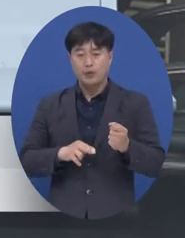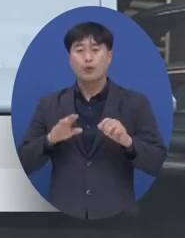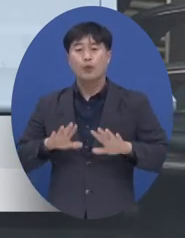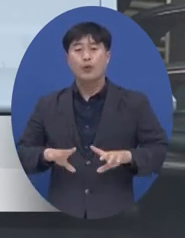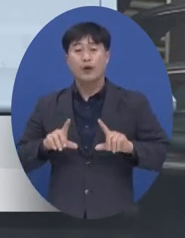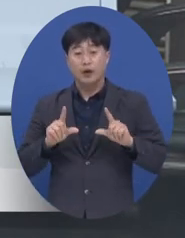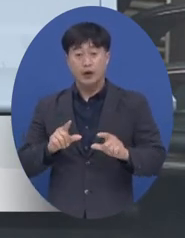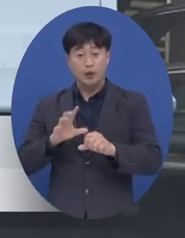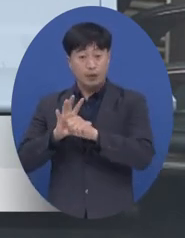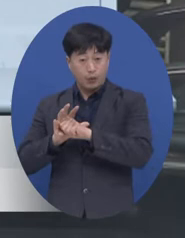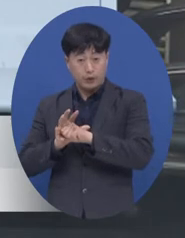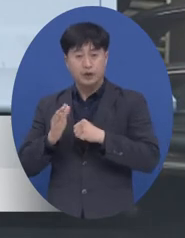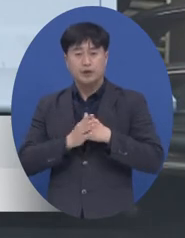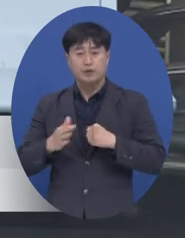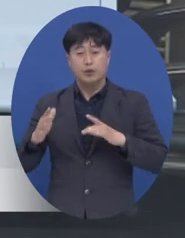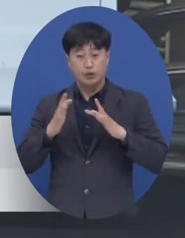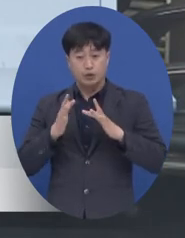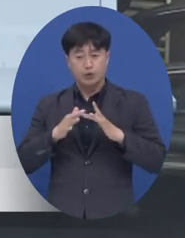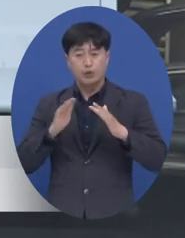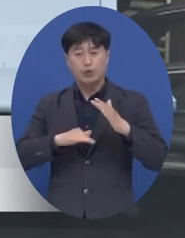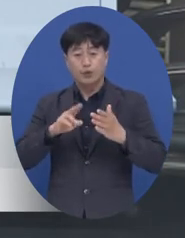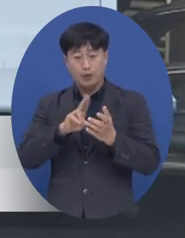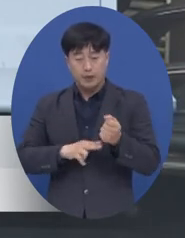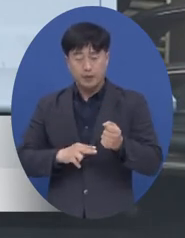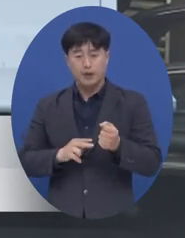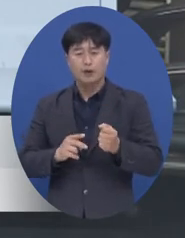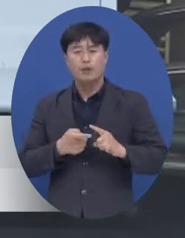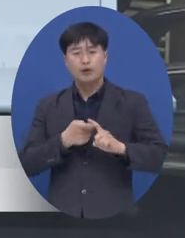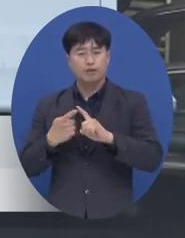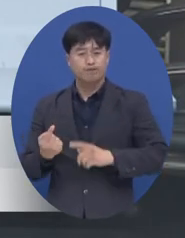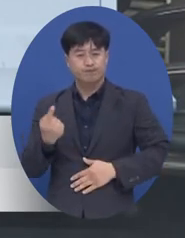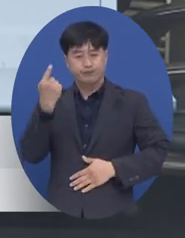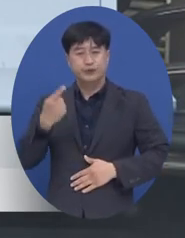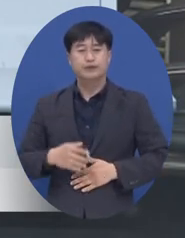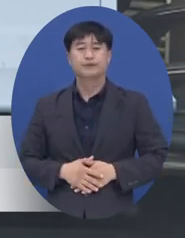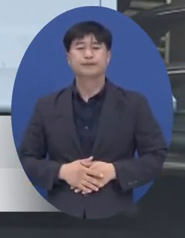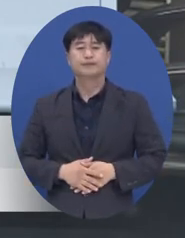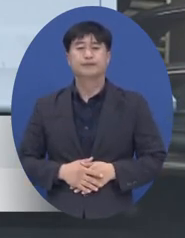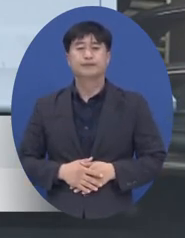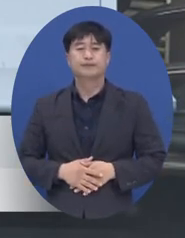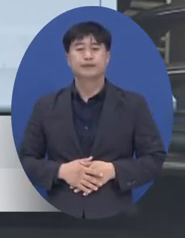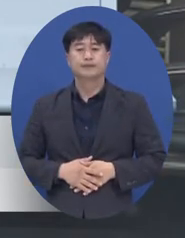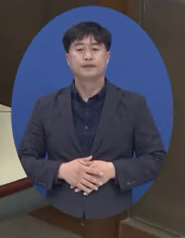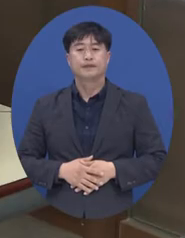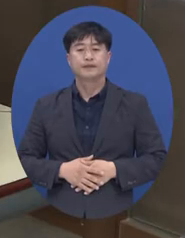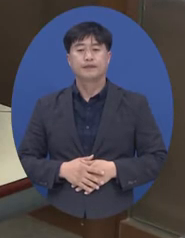온 라인의 통해 구매를 여러 높은 관심이 끌었습니다 초 창수 기자가 취재했습니다